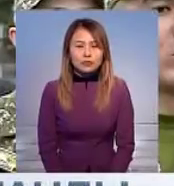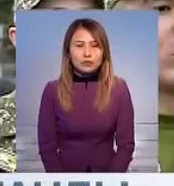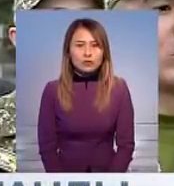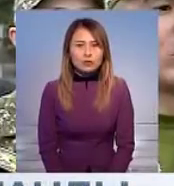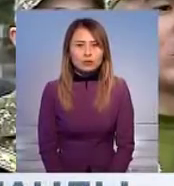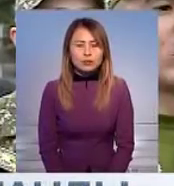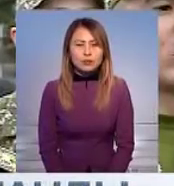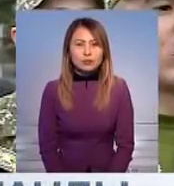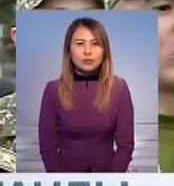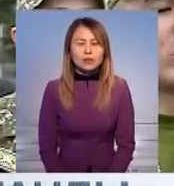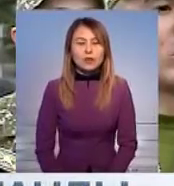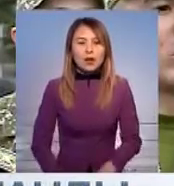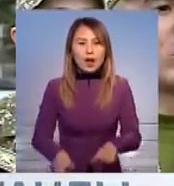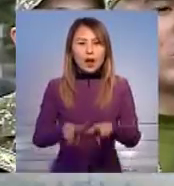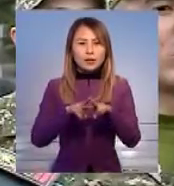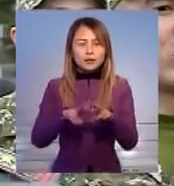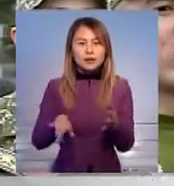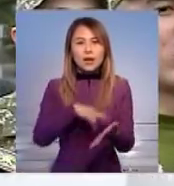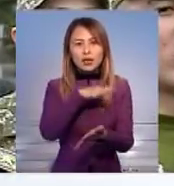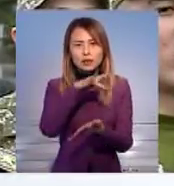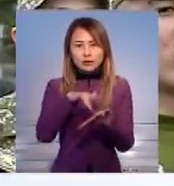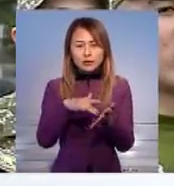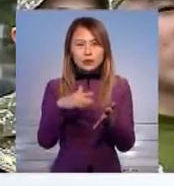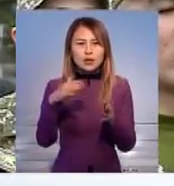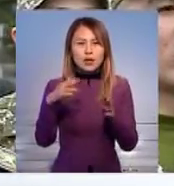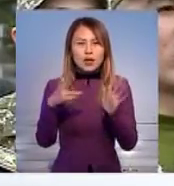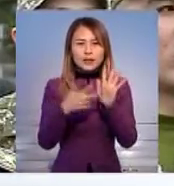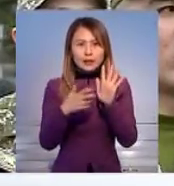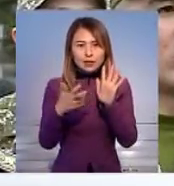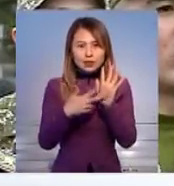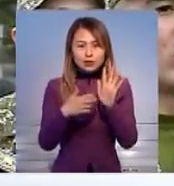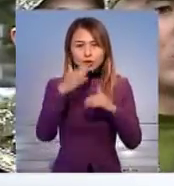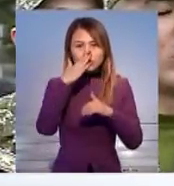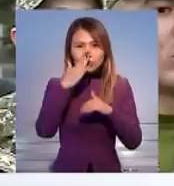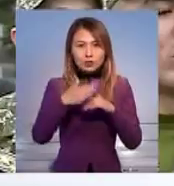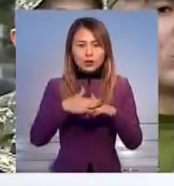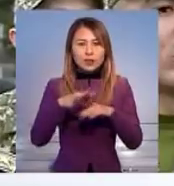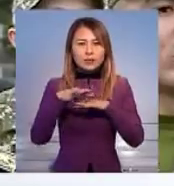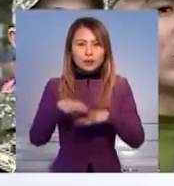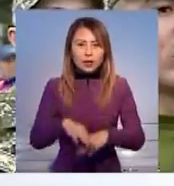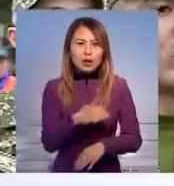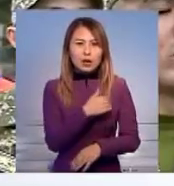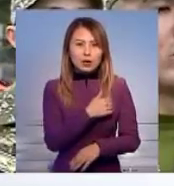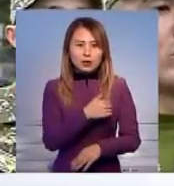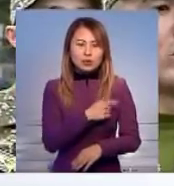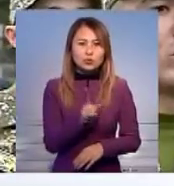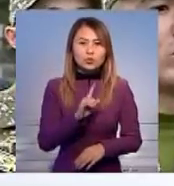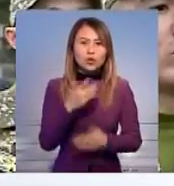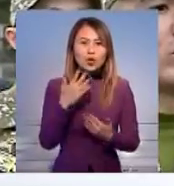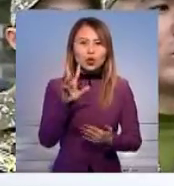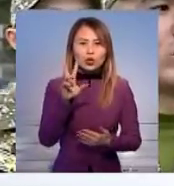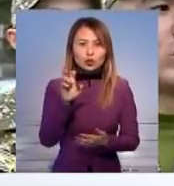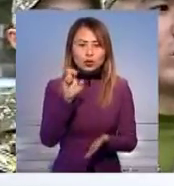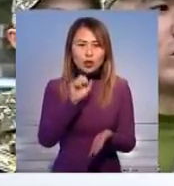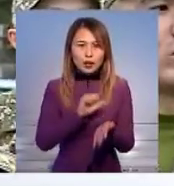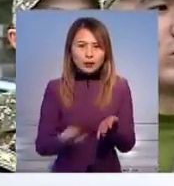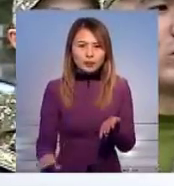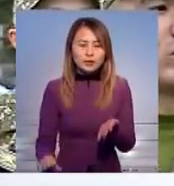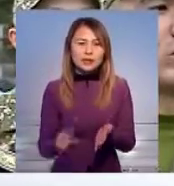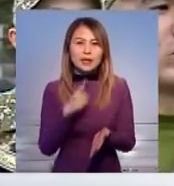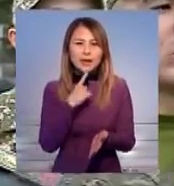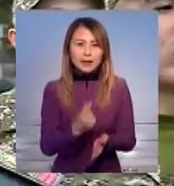Астана қаласынан осы көктемде 800 азаматты әскери қызметке атқаруды жоспарлап отырмыз. Оның 360-ы